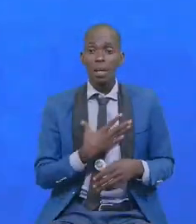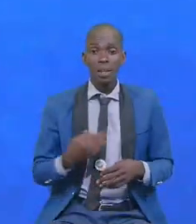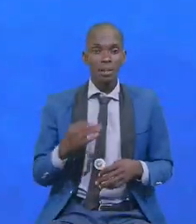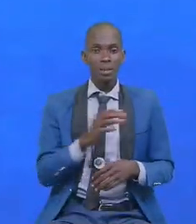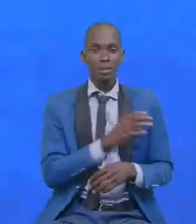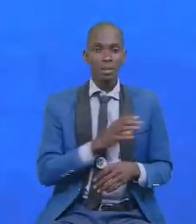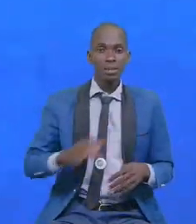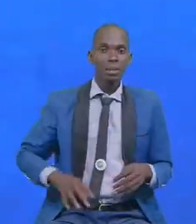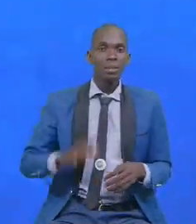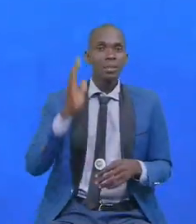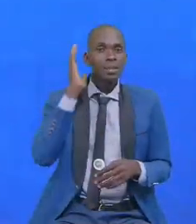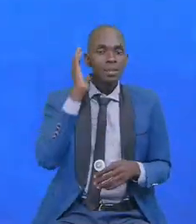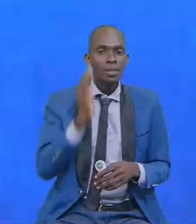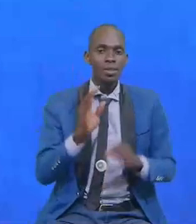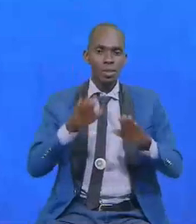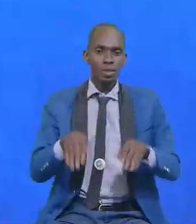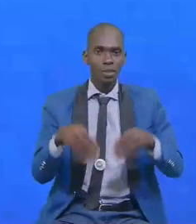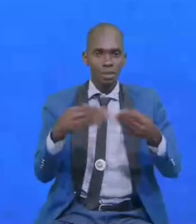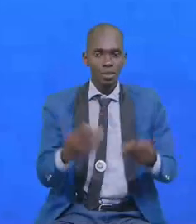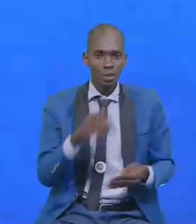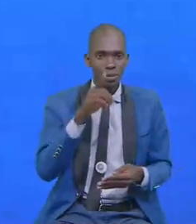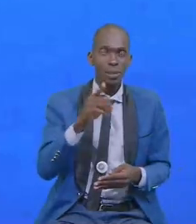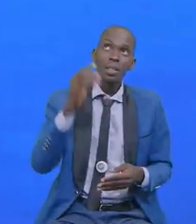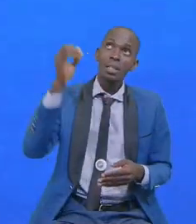Et Christ t'éclairera.